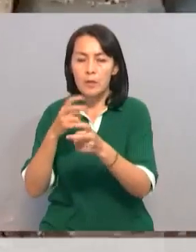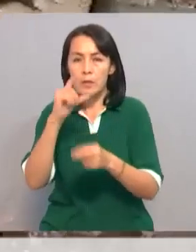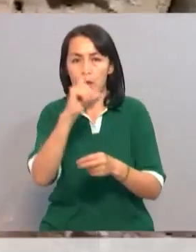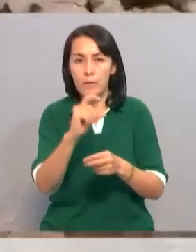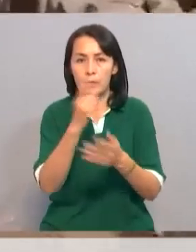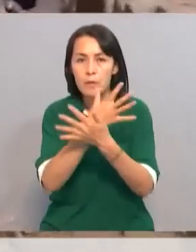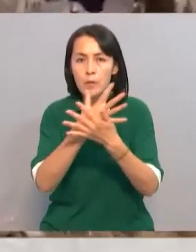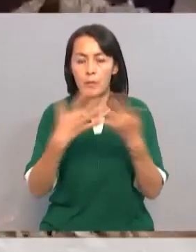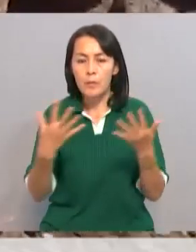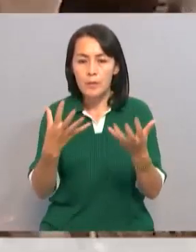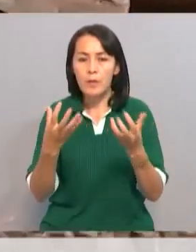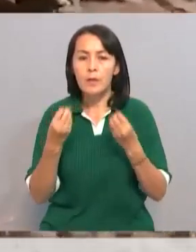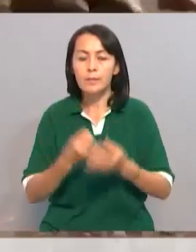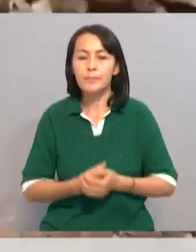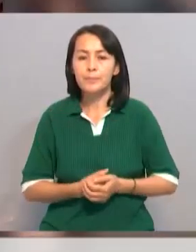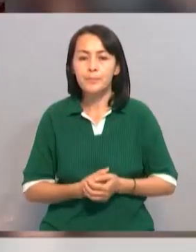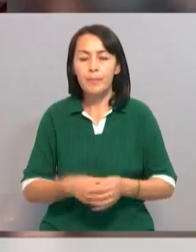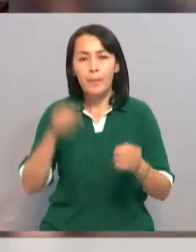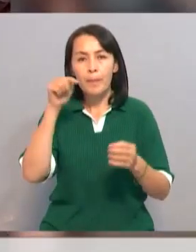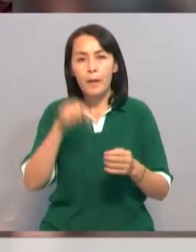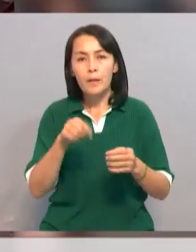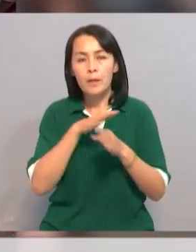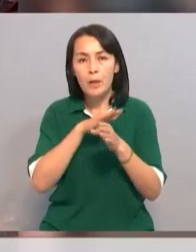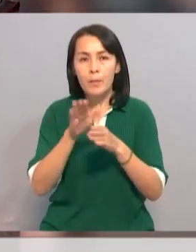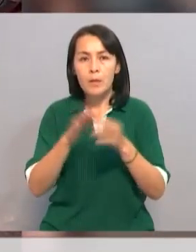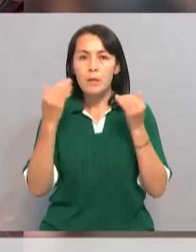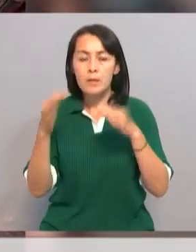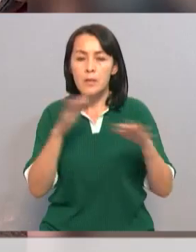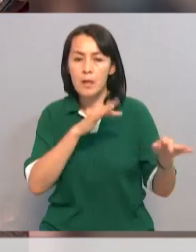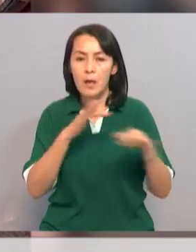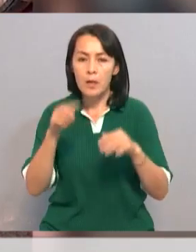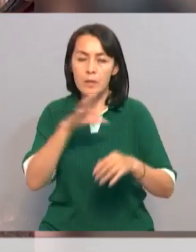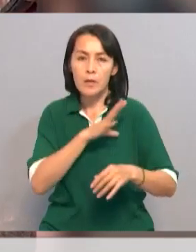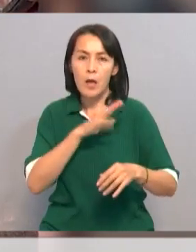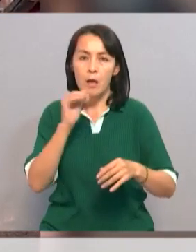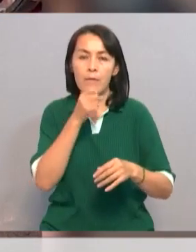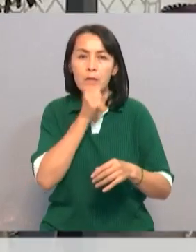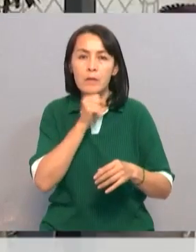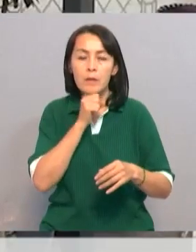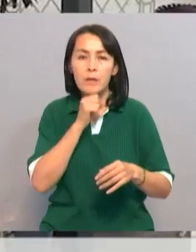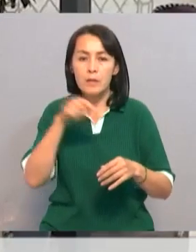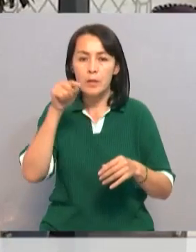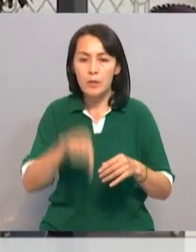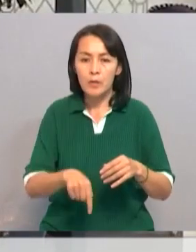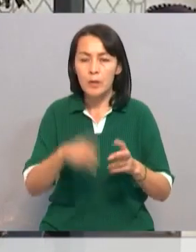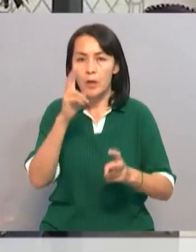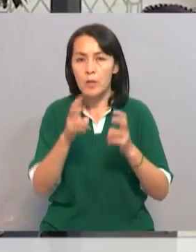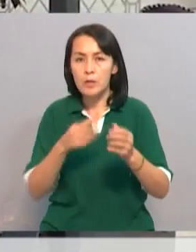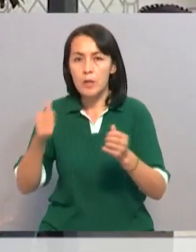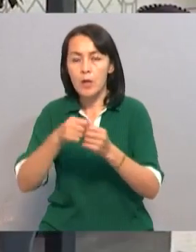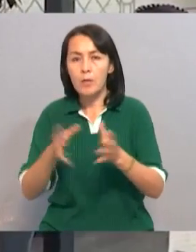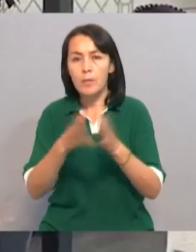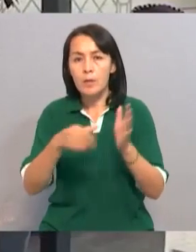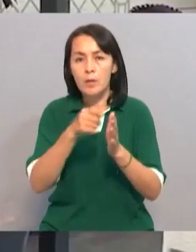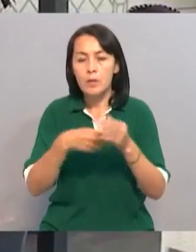оружия и более тысячи боеприпасов Кроме того для проведения специальных мероприятий выявлены факты хищения с территории комбината акбакай более